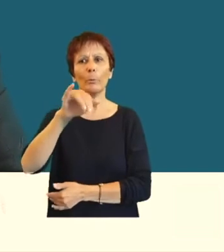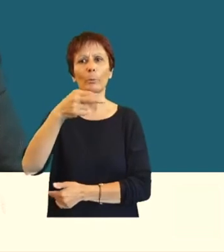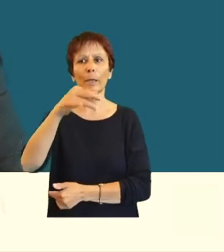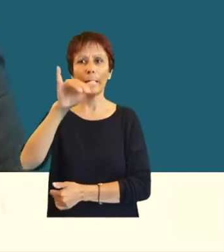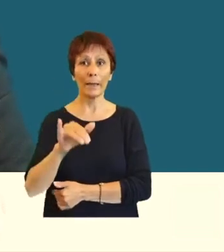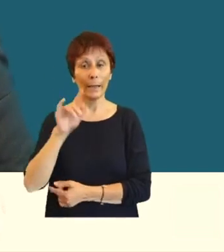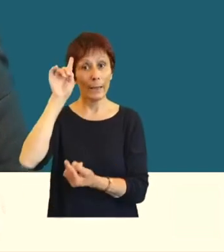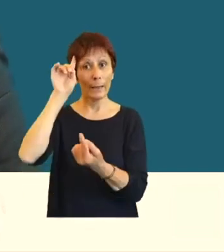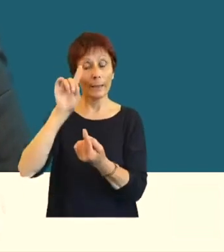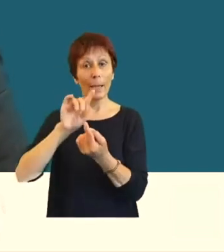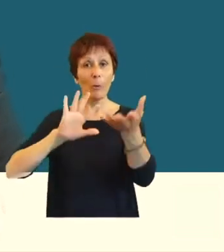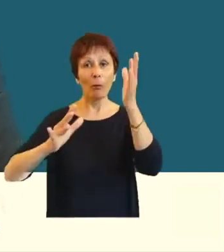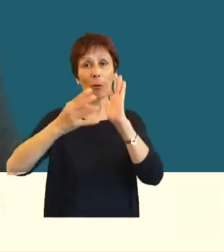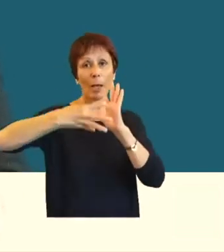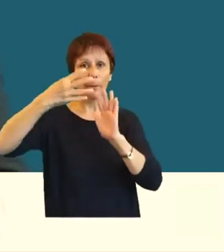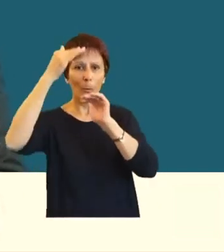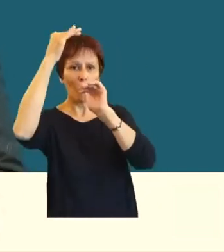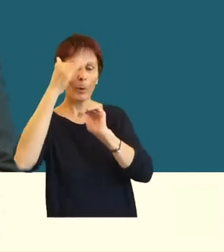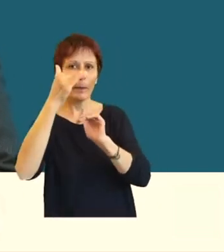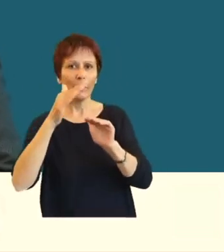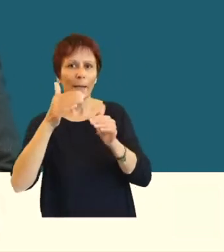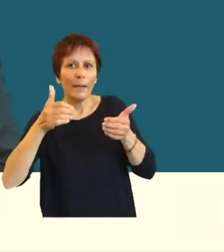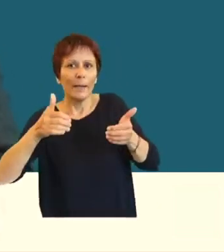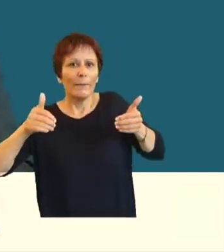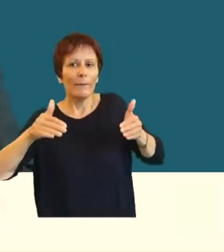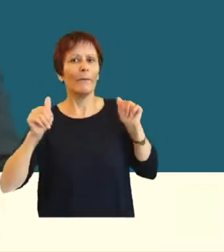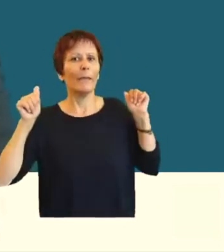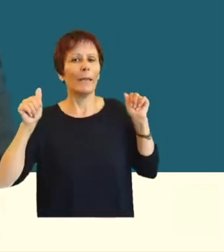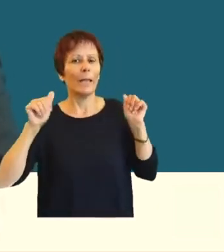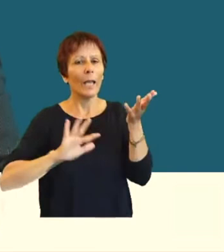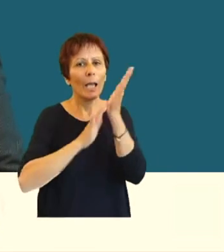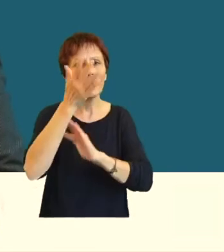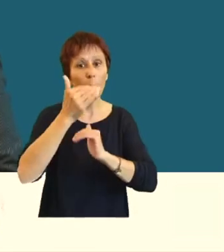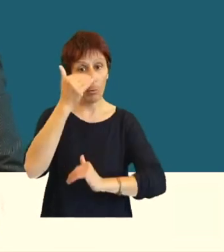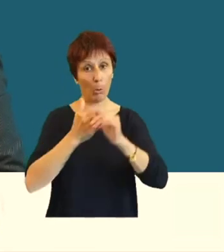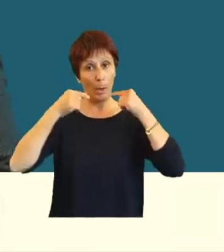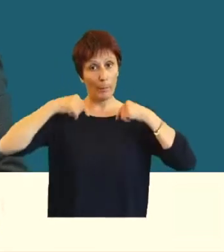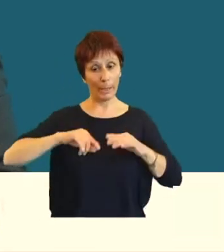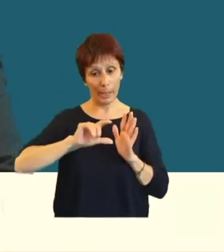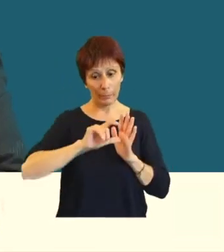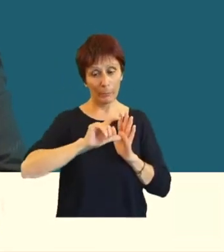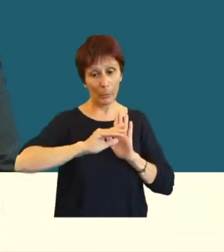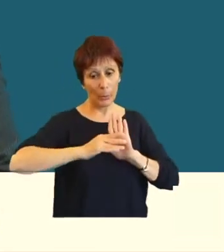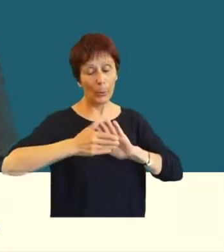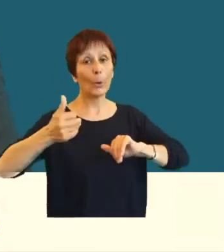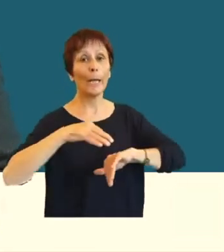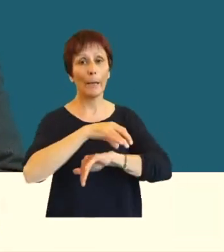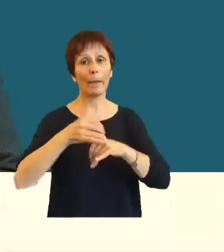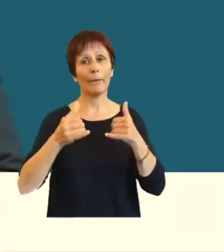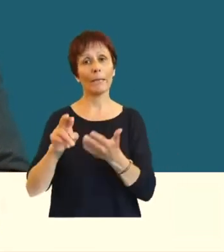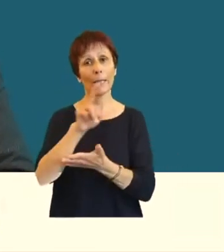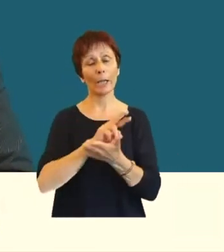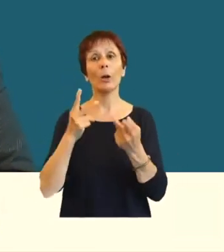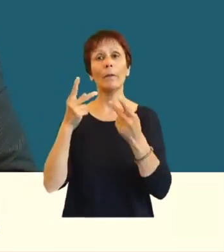forêts méditerranéennes contre l'incendie. C'est un programme de l'État relayé par le préfet de région. Et donc, la